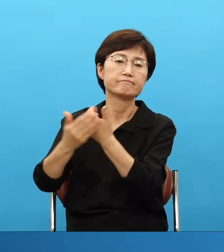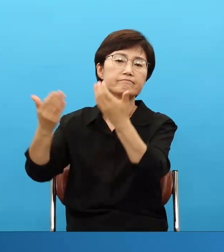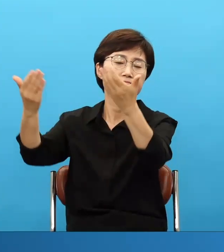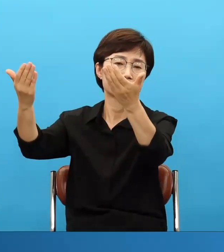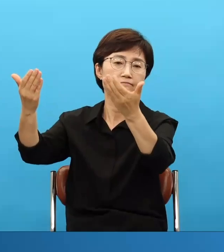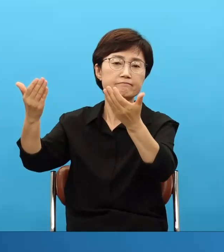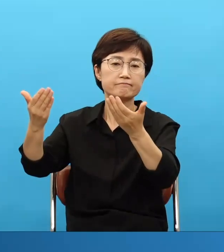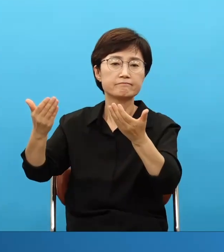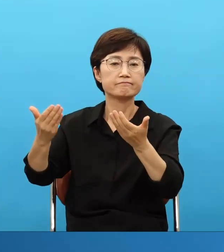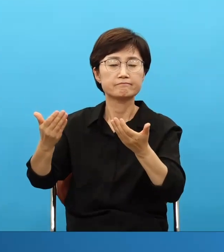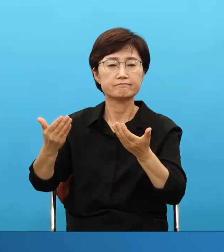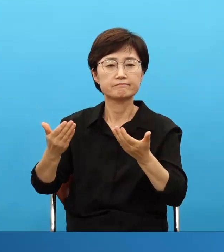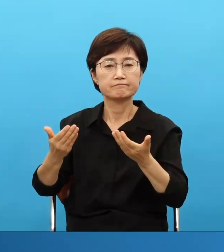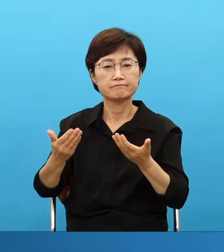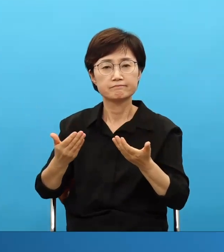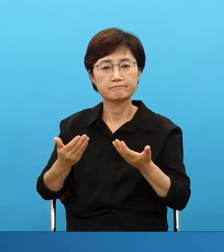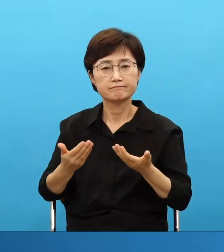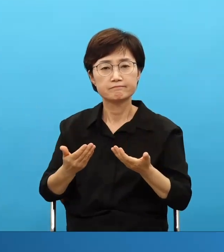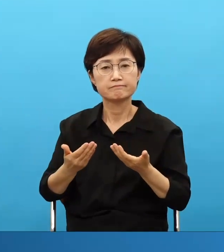항상